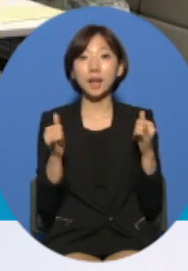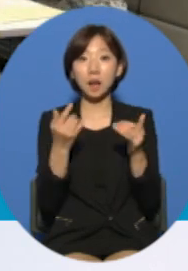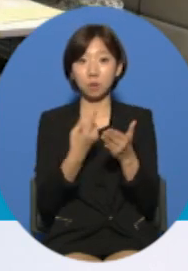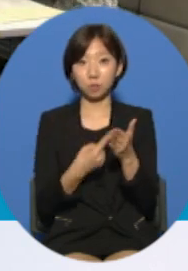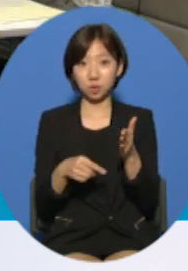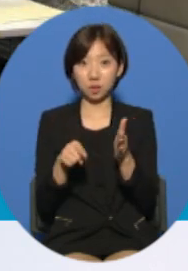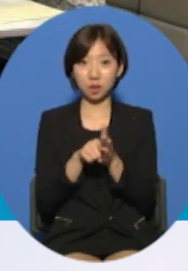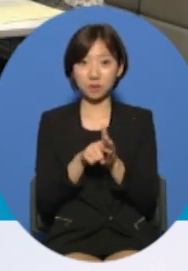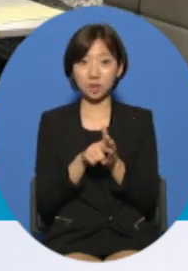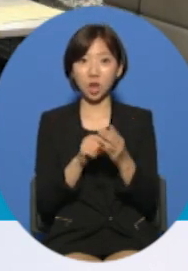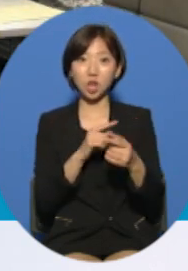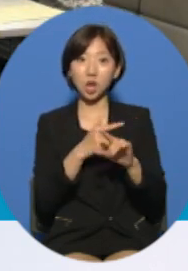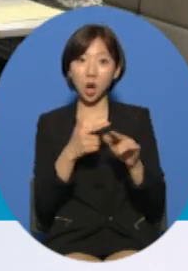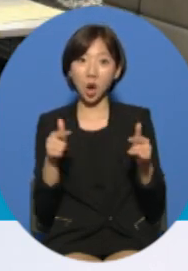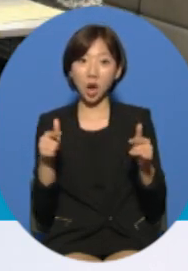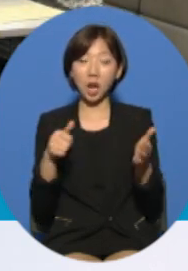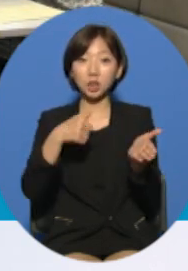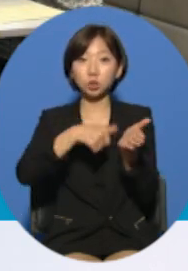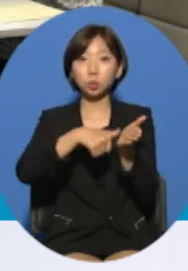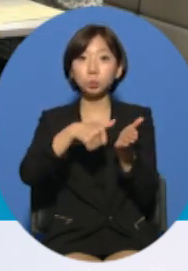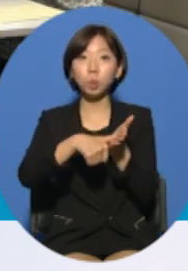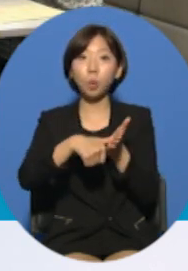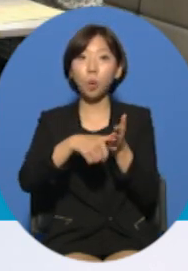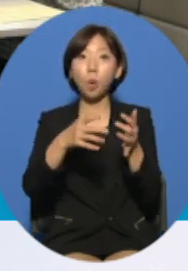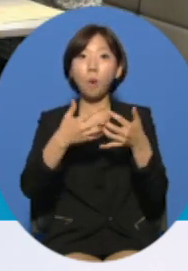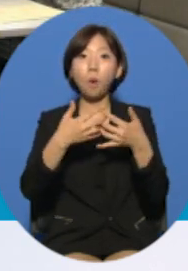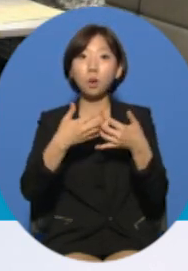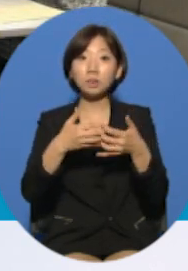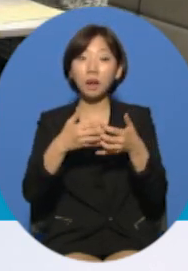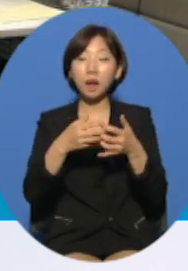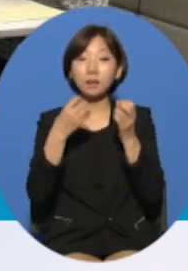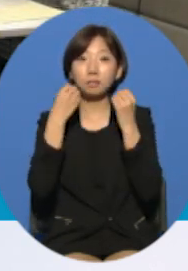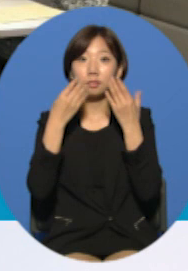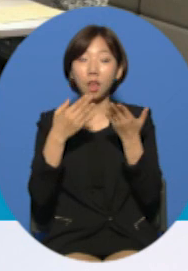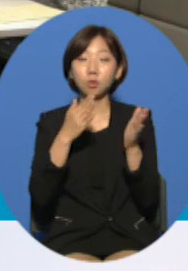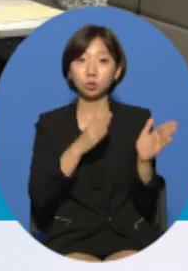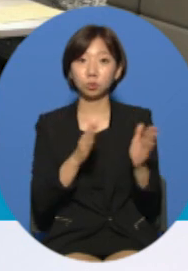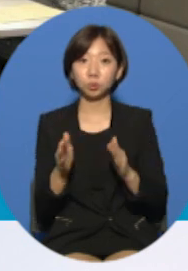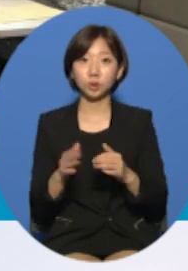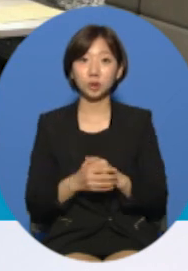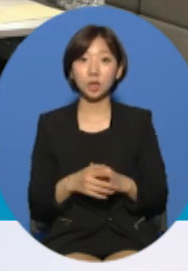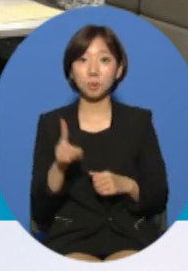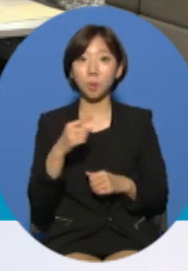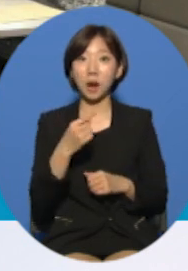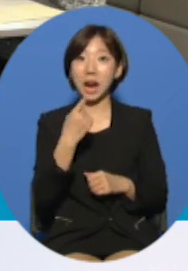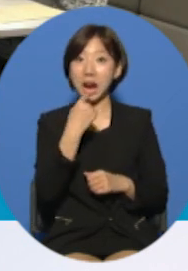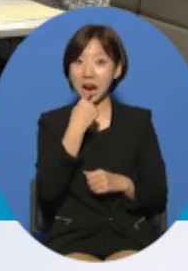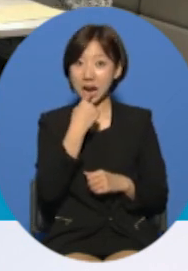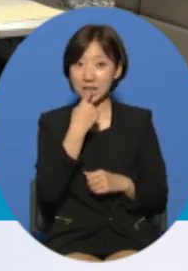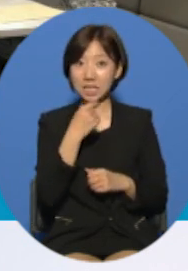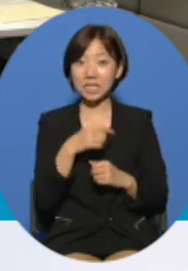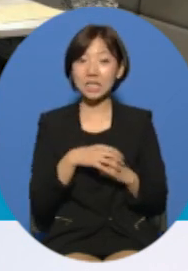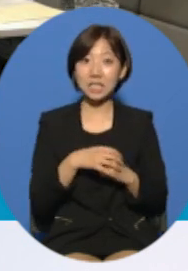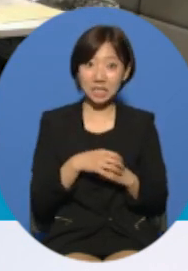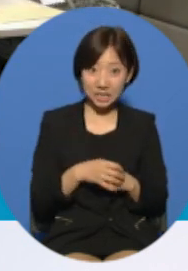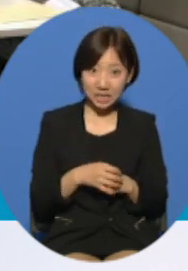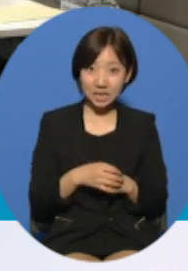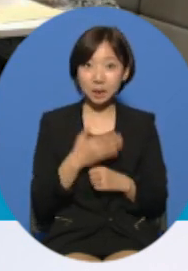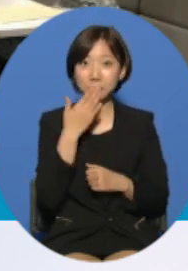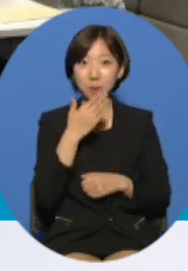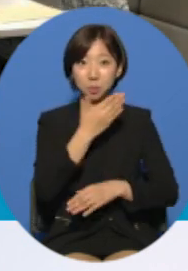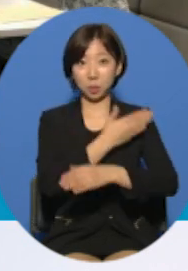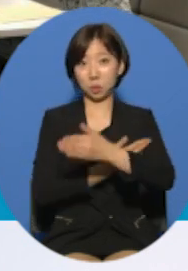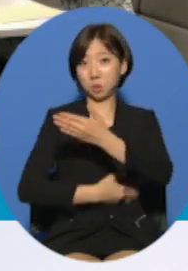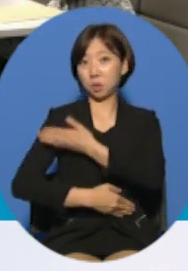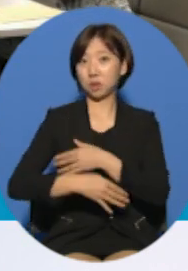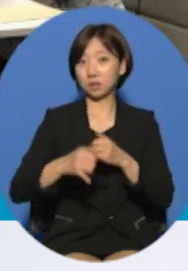네. 여러 가지 기표 용구도 그 새롭게 또 마련을 했더라고요. 네네. 입에다 물고 하는 그 기표 용구도 있고, 네네.